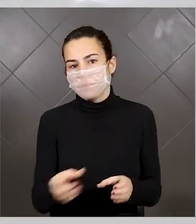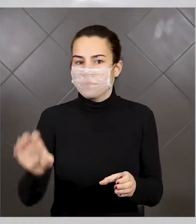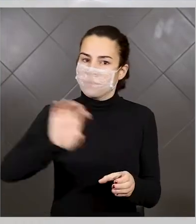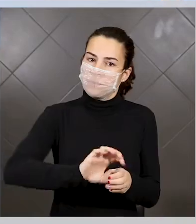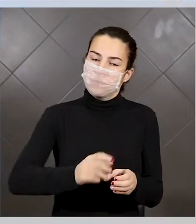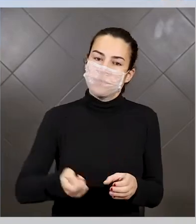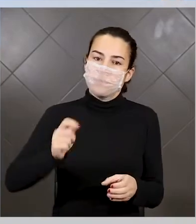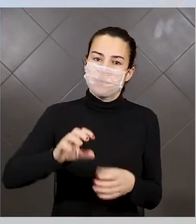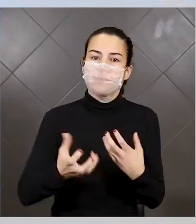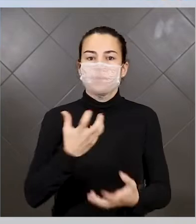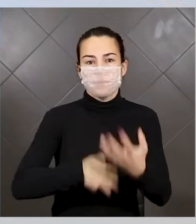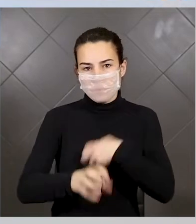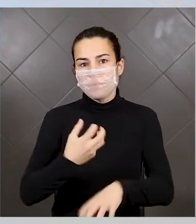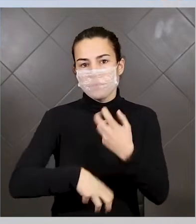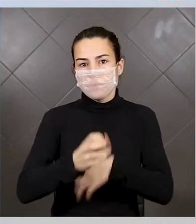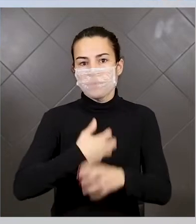ho mesclam.